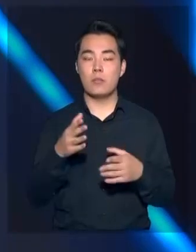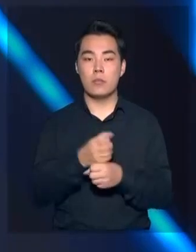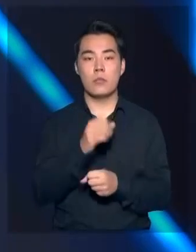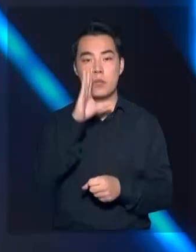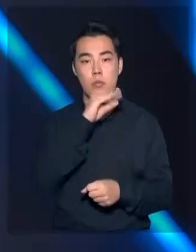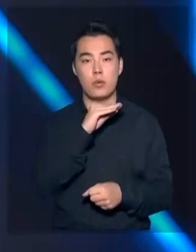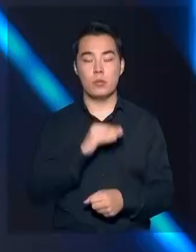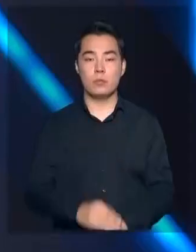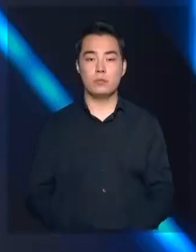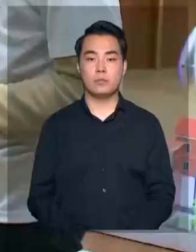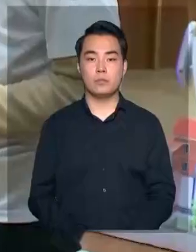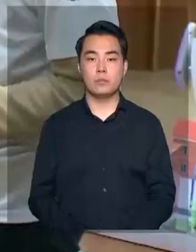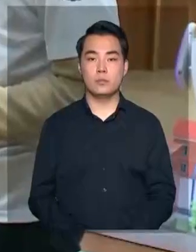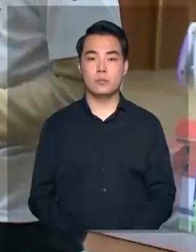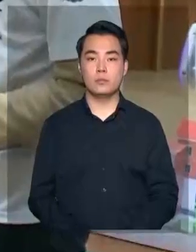дорогах.